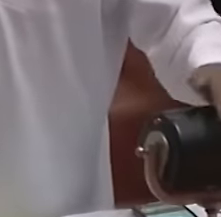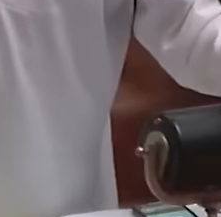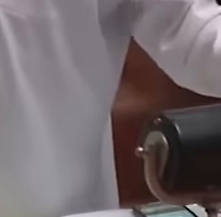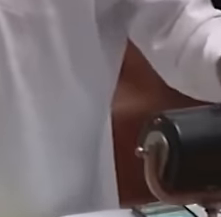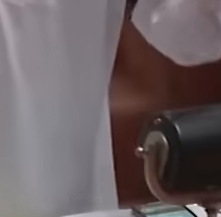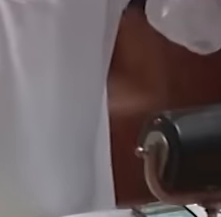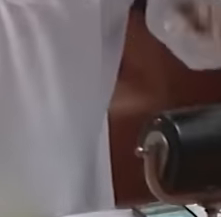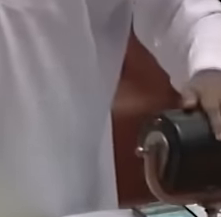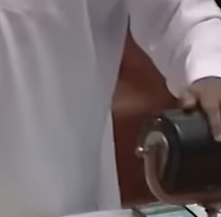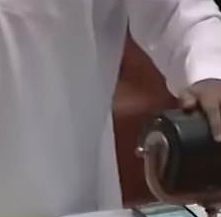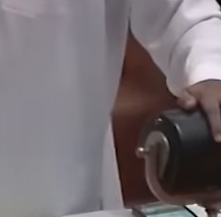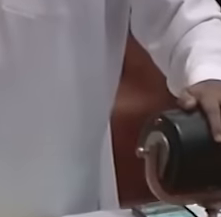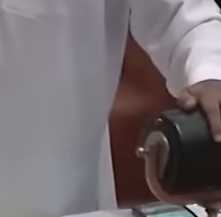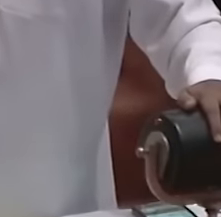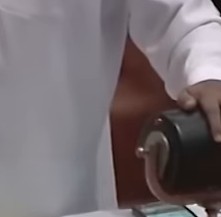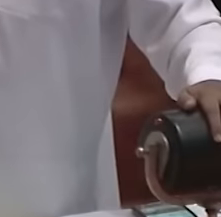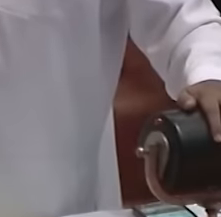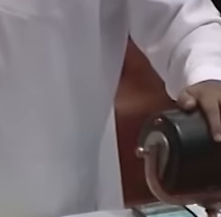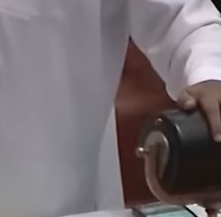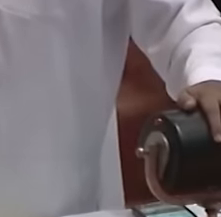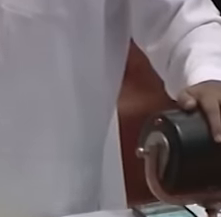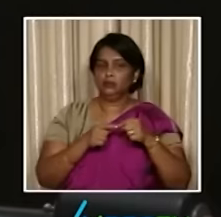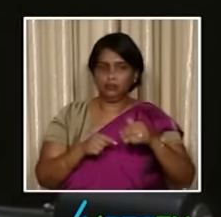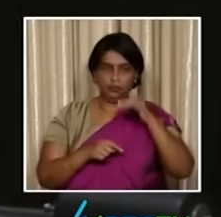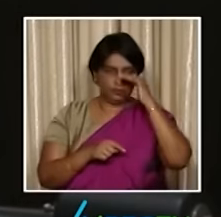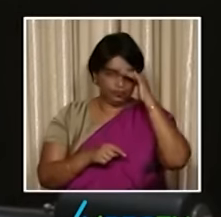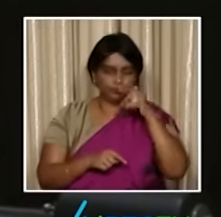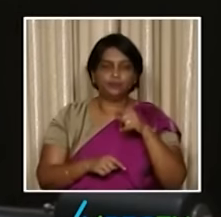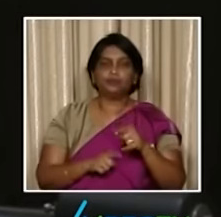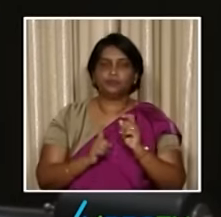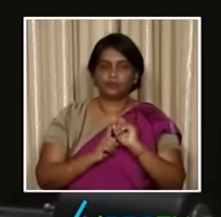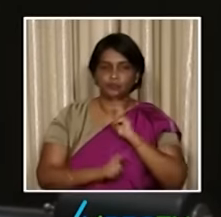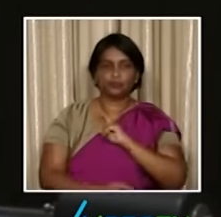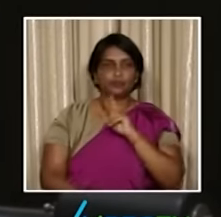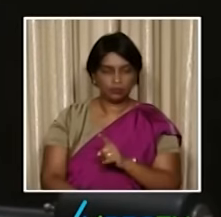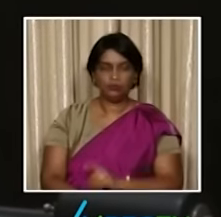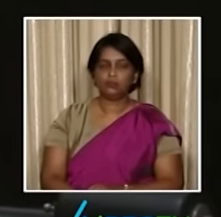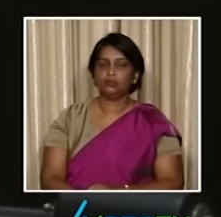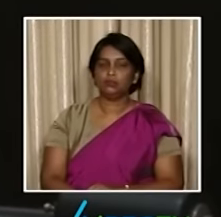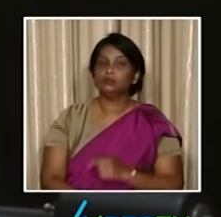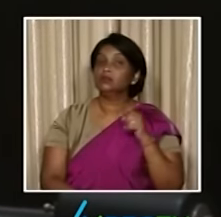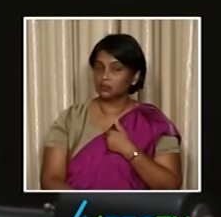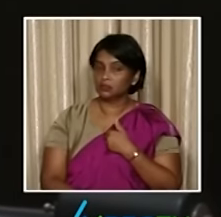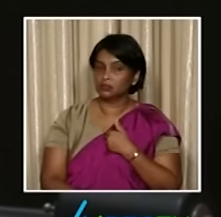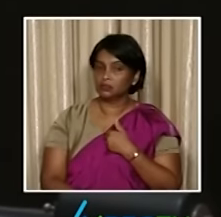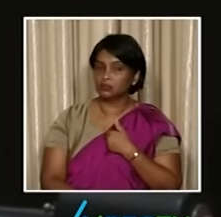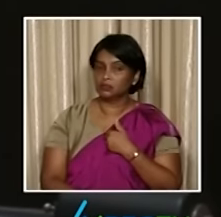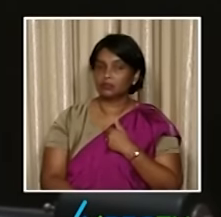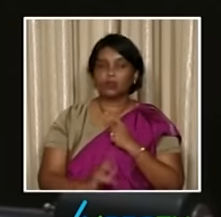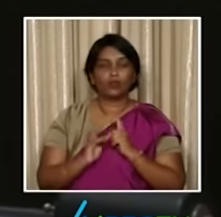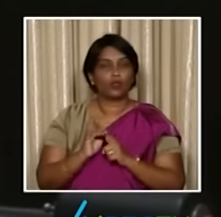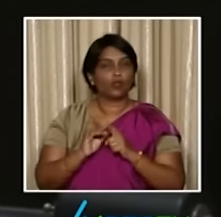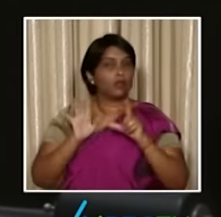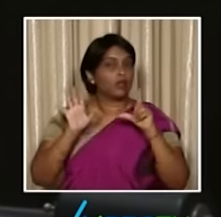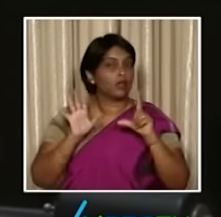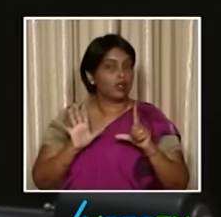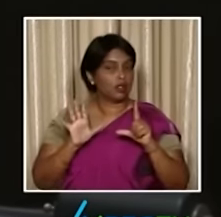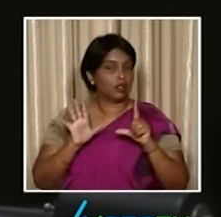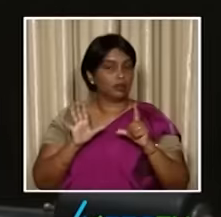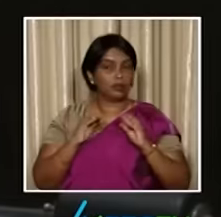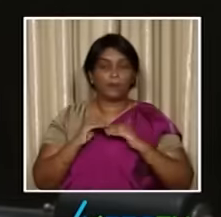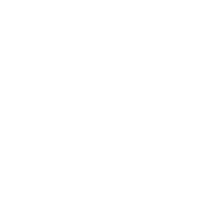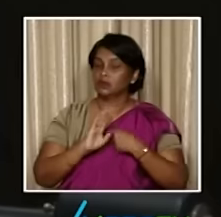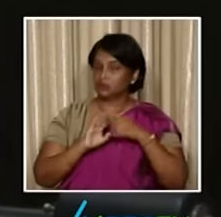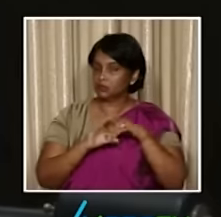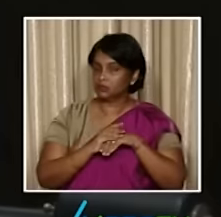මේ සිද්ධිය සම්බන්ධයෙන් පාර්ලිමේන්තුවේදීද අදහස් පළ වුණා. එහිදී ආරක්ෂක රාජ්‍ය අමාත්‍ය ප්‍රමිත බණ්ඩාර තෙන්නකෝන් අද පැවසුවේ මිහින්තලා